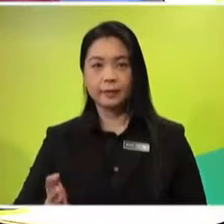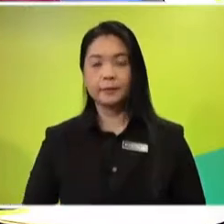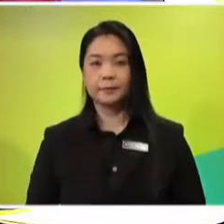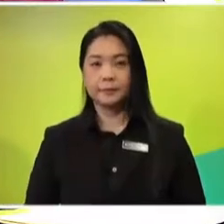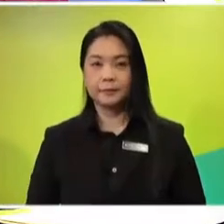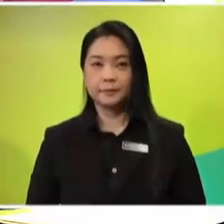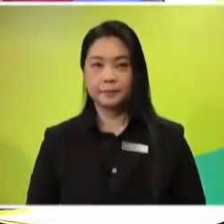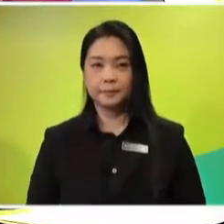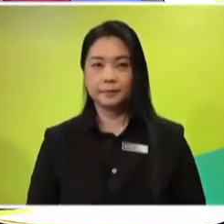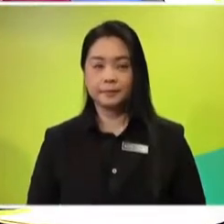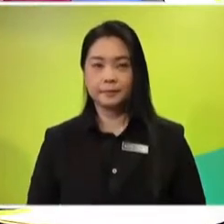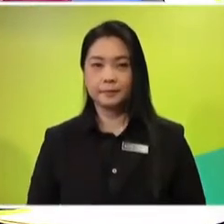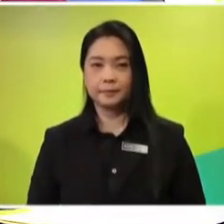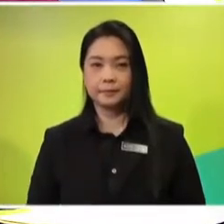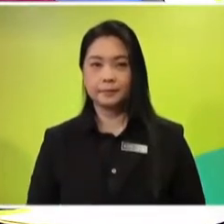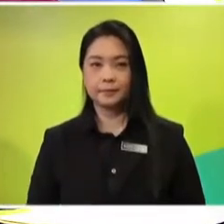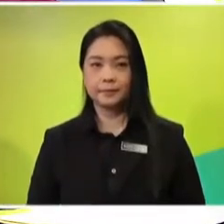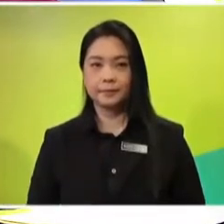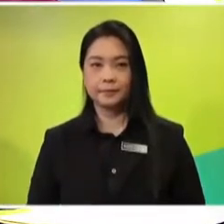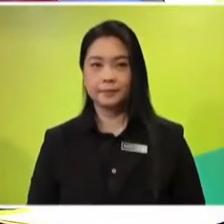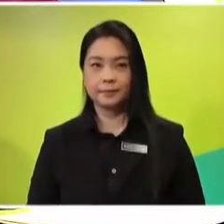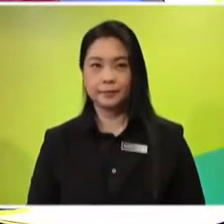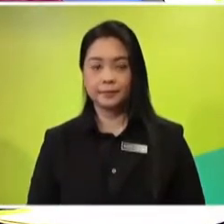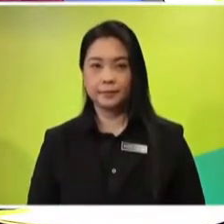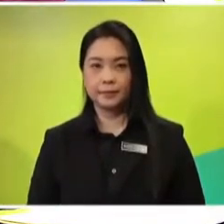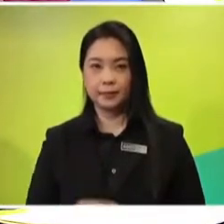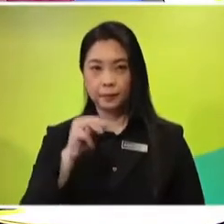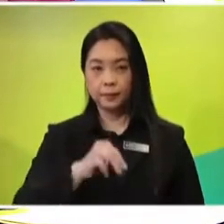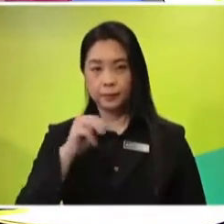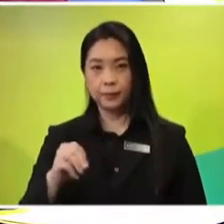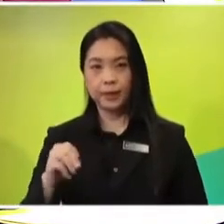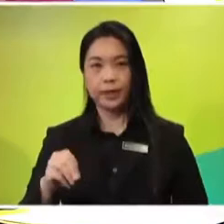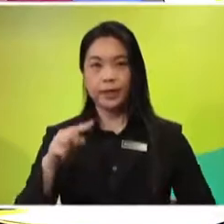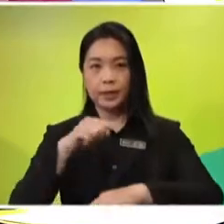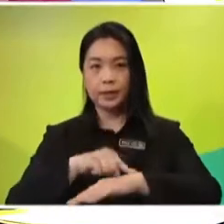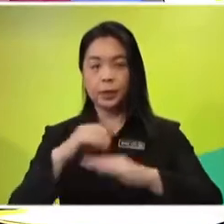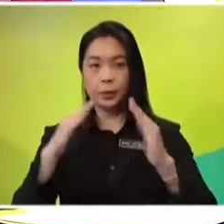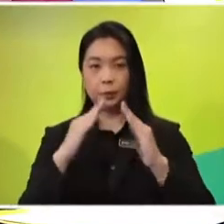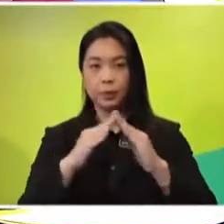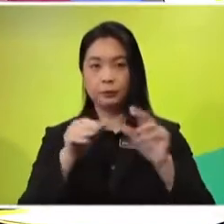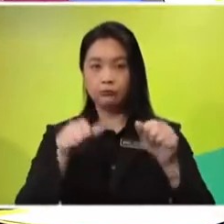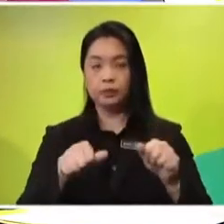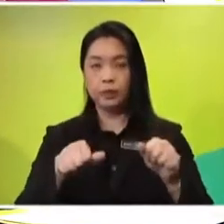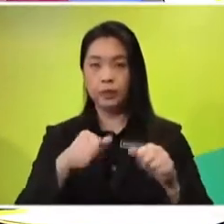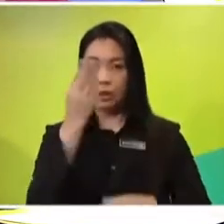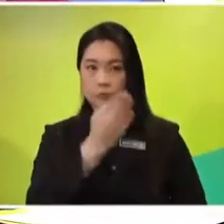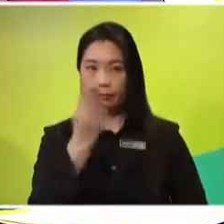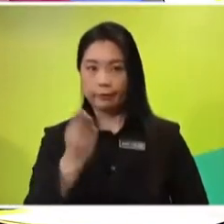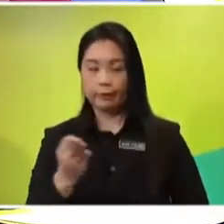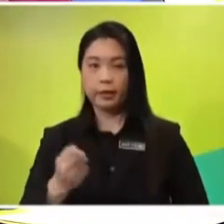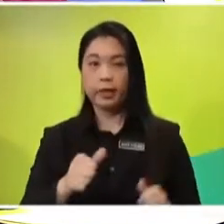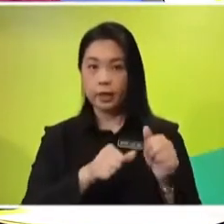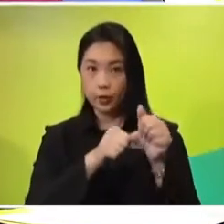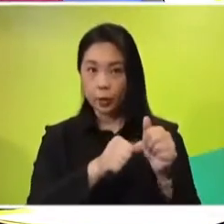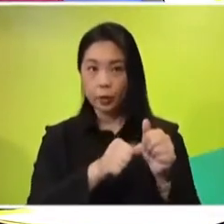yang cikgu suka. Boleh. Okey, okay, murid-murid di rumah pun boleh lorek ikut bahagian yang